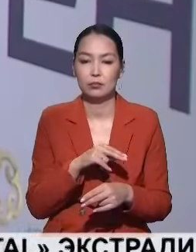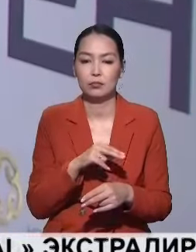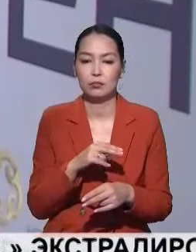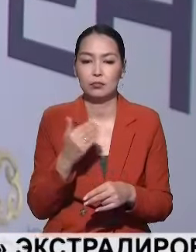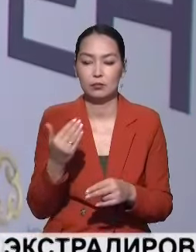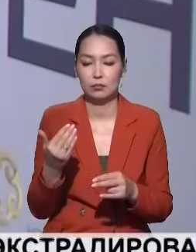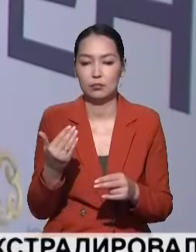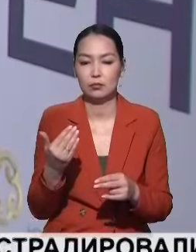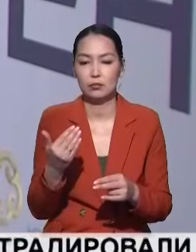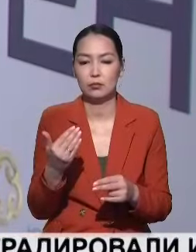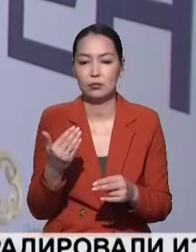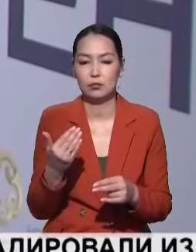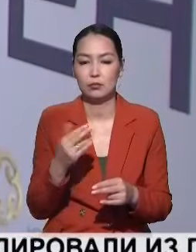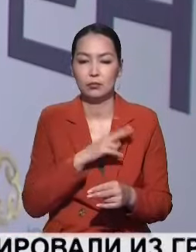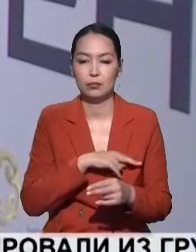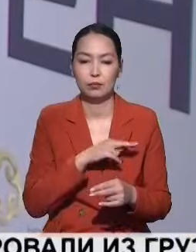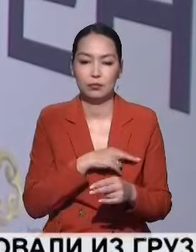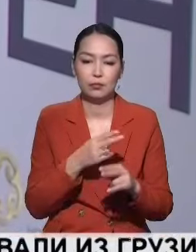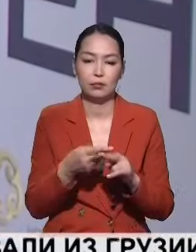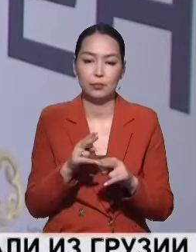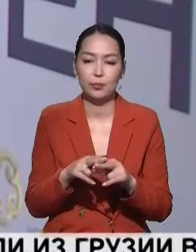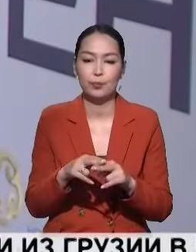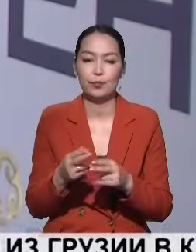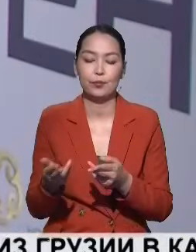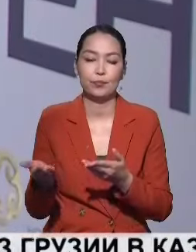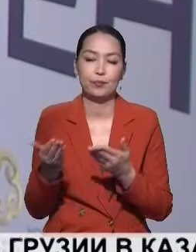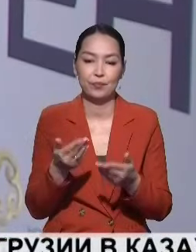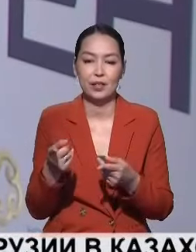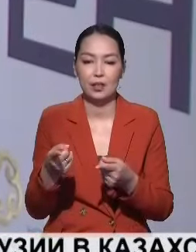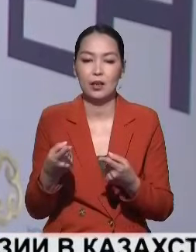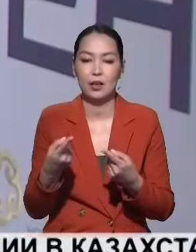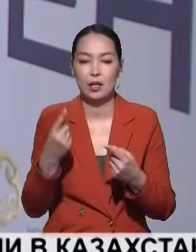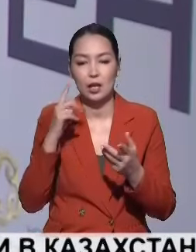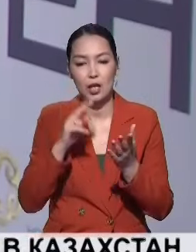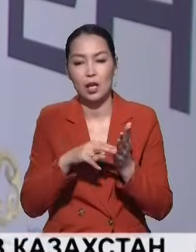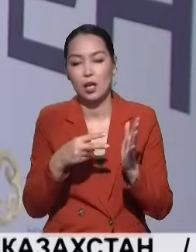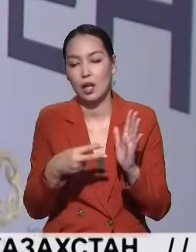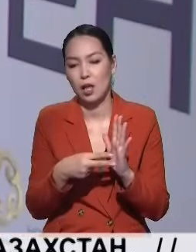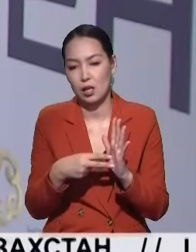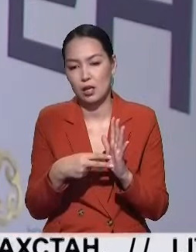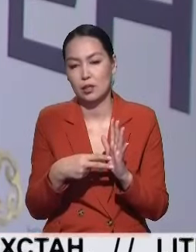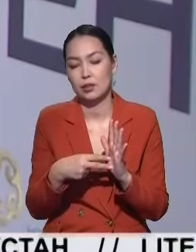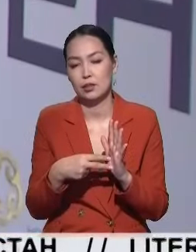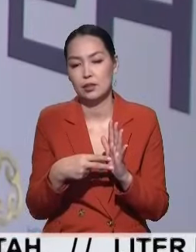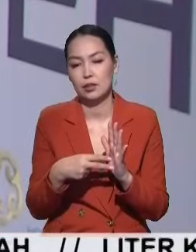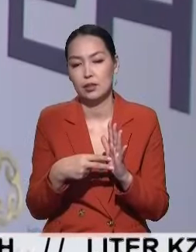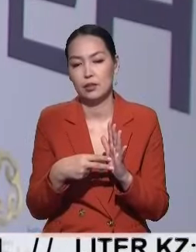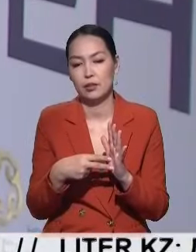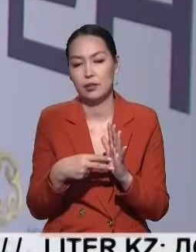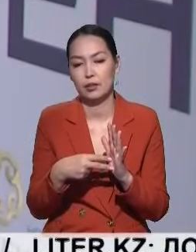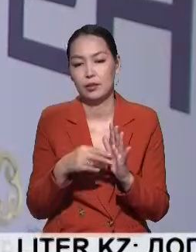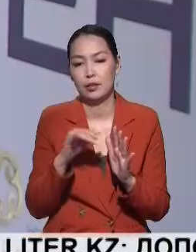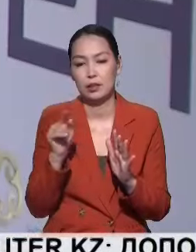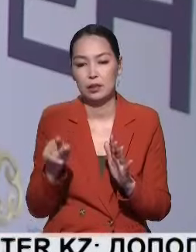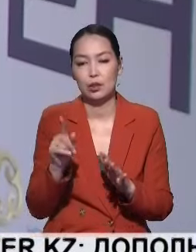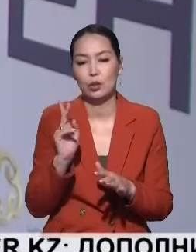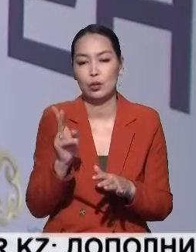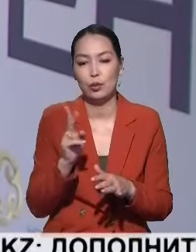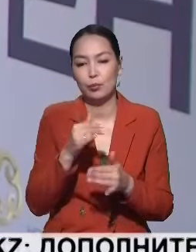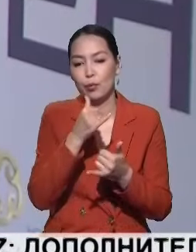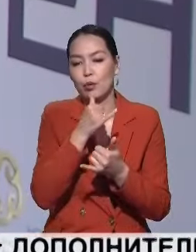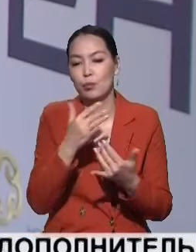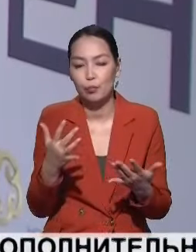эти работы путем привлечения субподрядной организации, тех же малых бизнес, которые не могут выйти